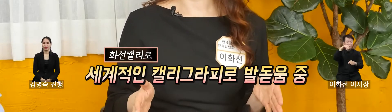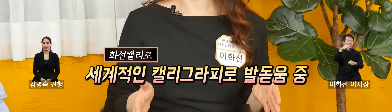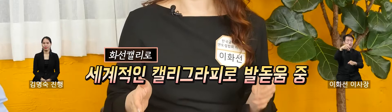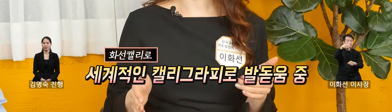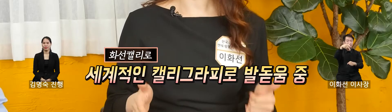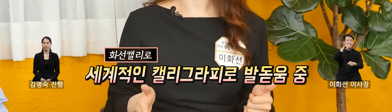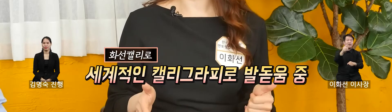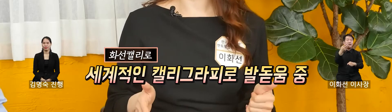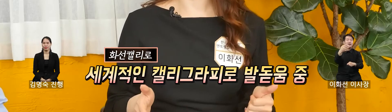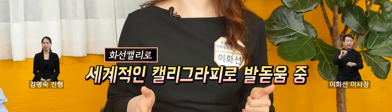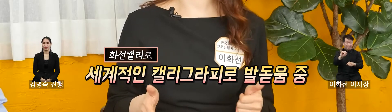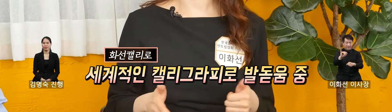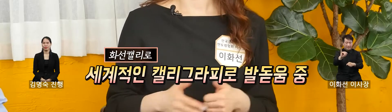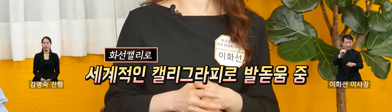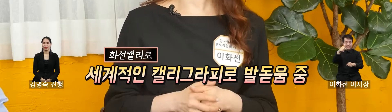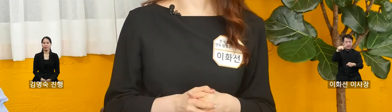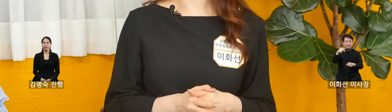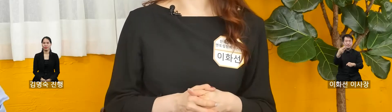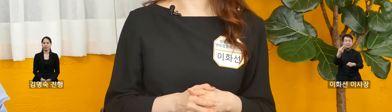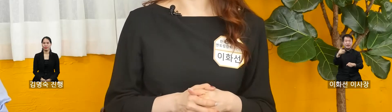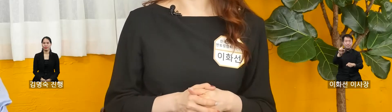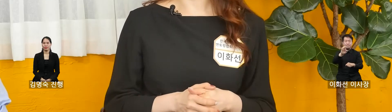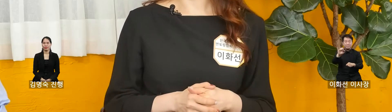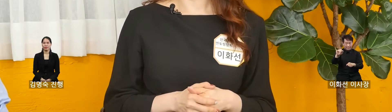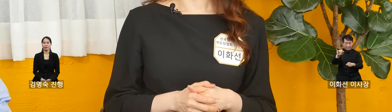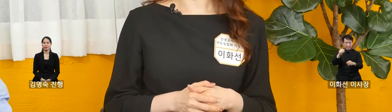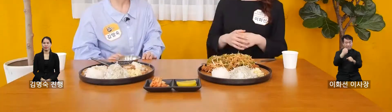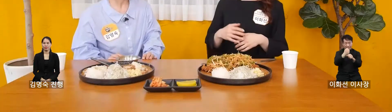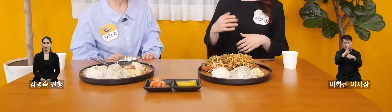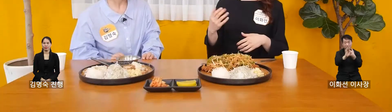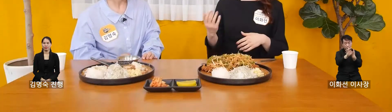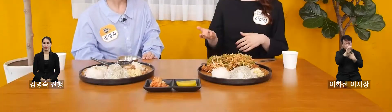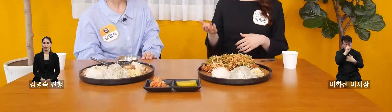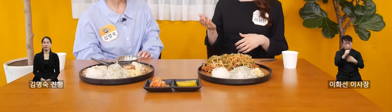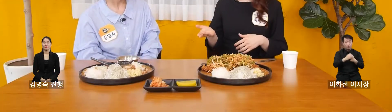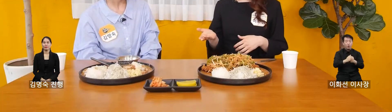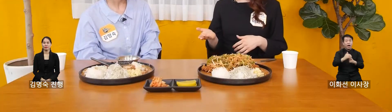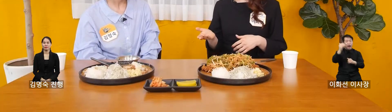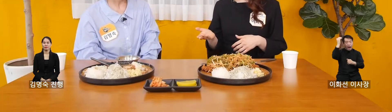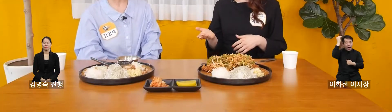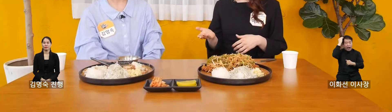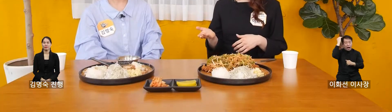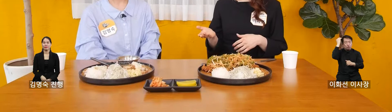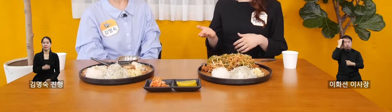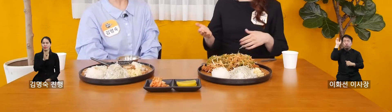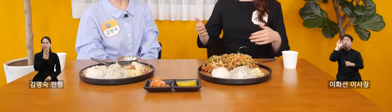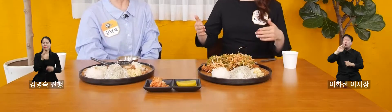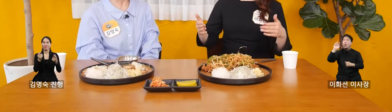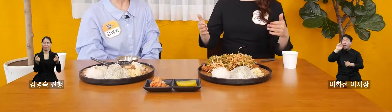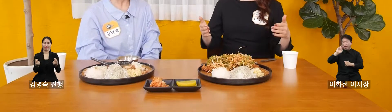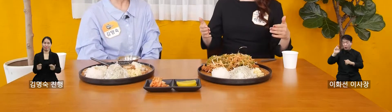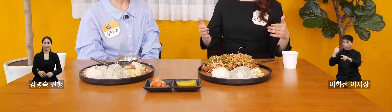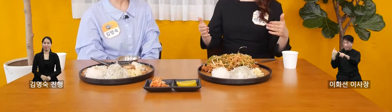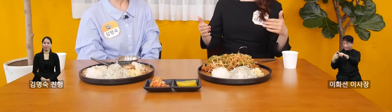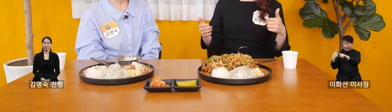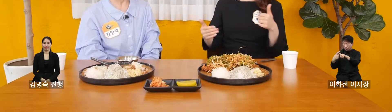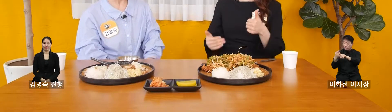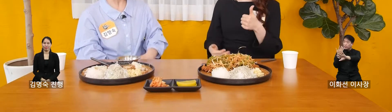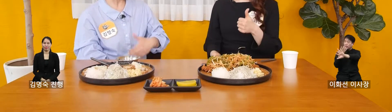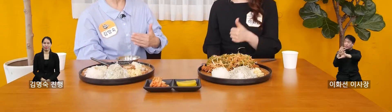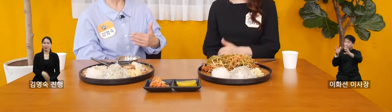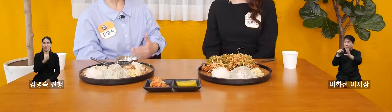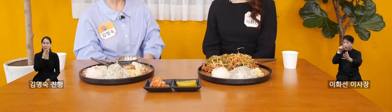캘리그라피, 독창 있는. 그래서 케이팝처럼 그 코리아 팝이잖아요. 원래 팝이 우리 게